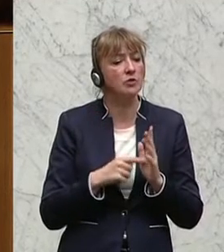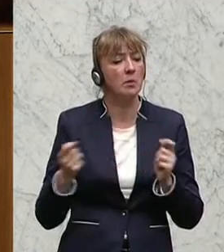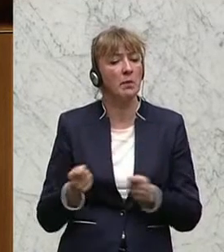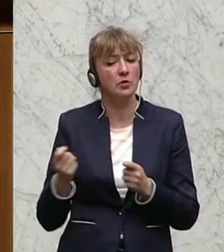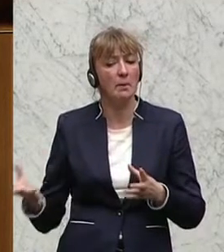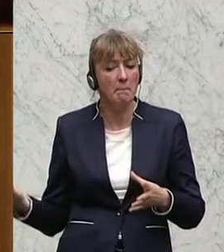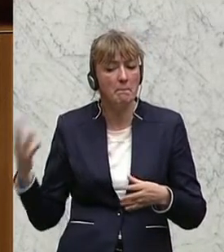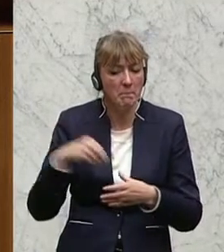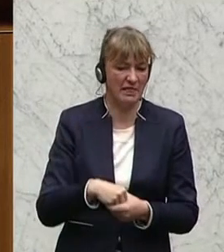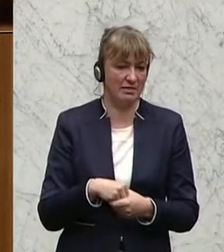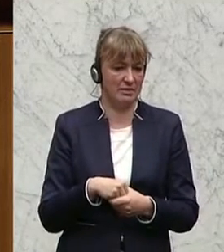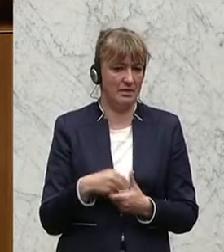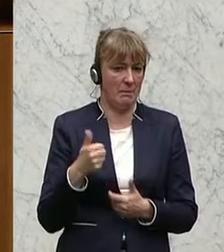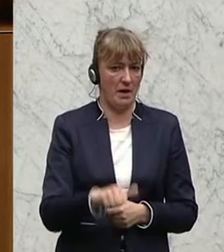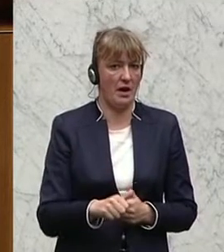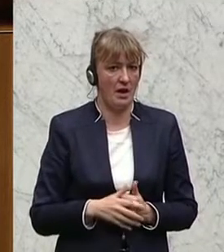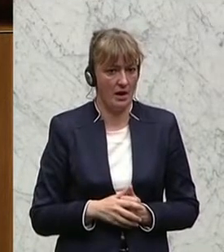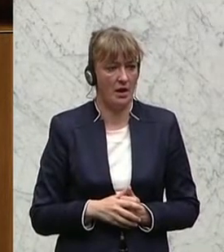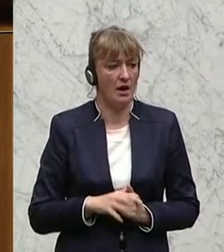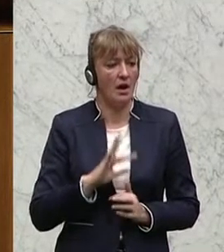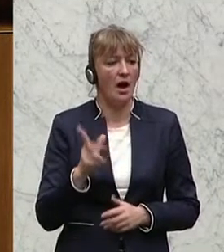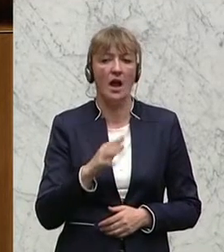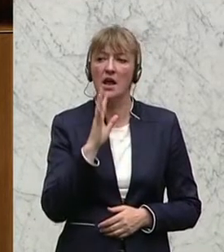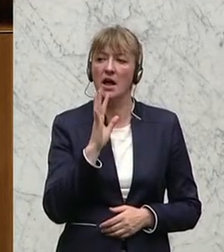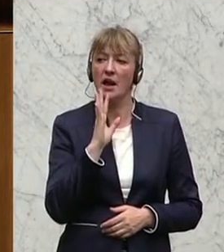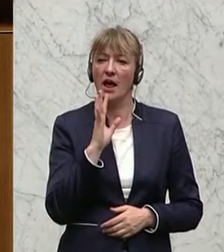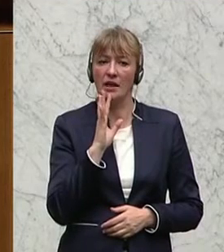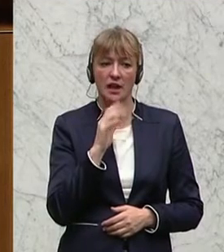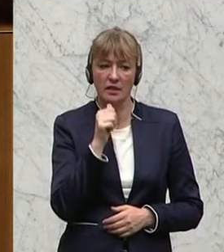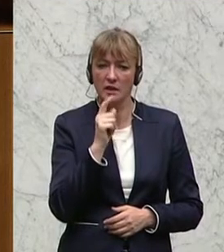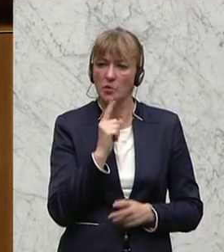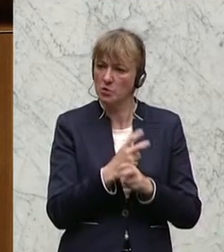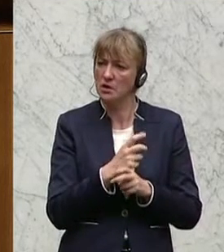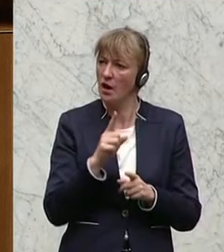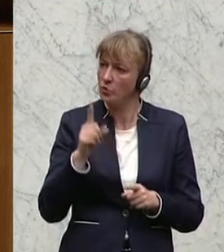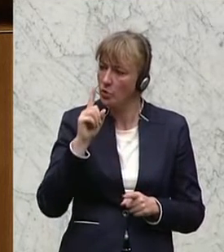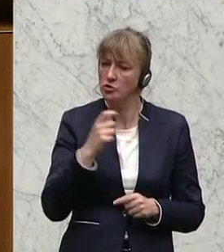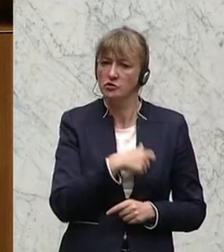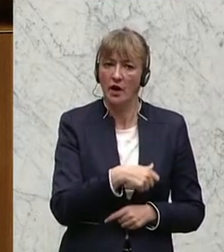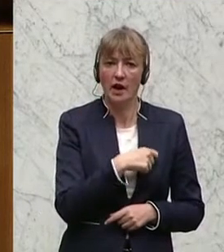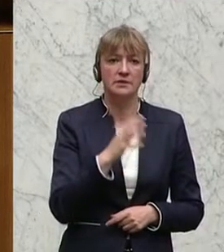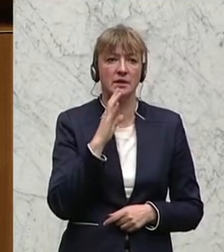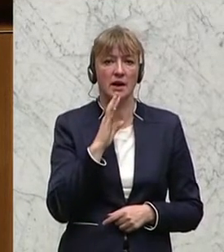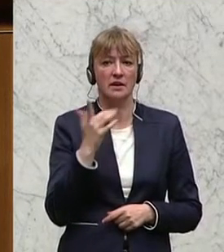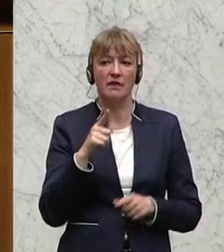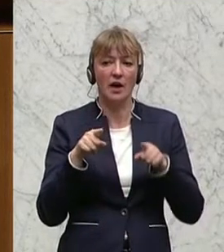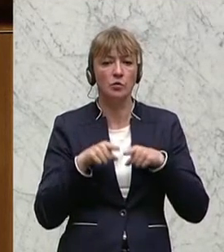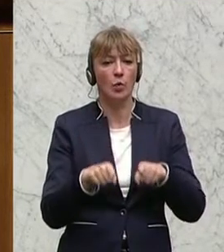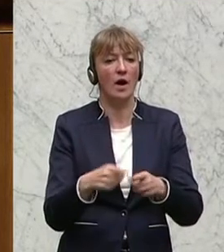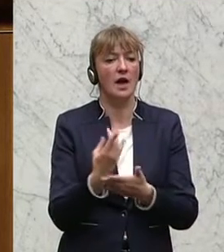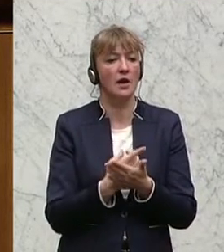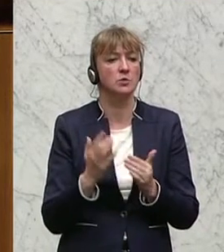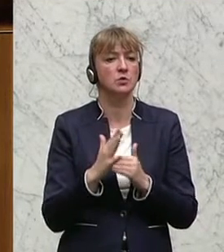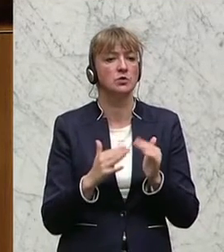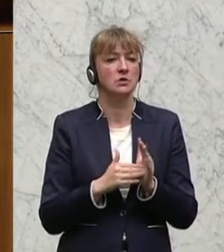mit eingebunden hätten. Alle reden hier immer wieder, und nicht nur in Österreich, auch in Deutschland und der Schweiz, das duale